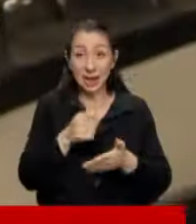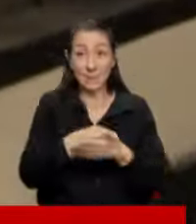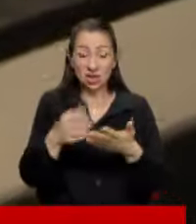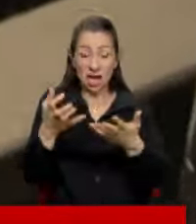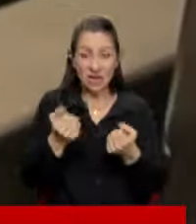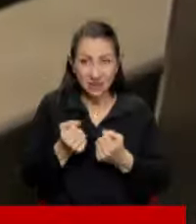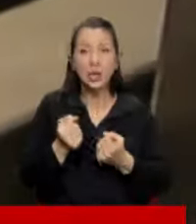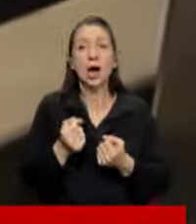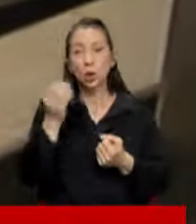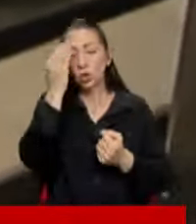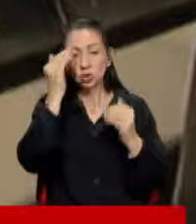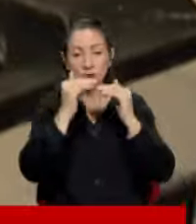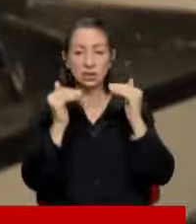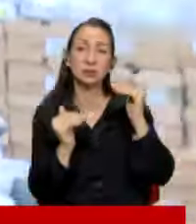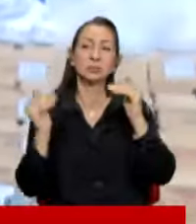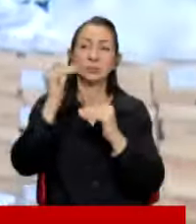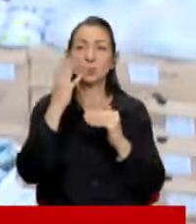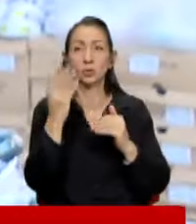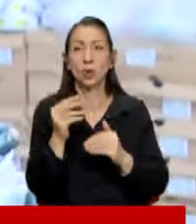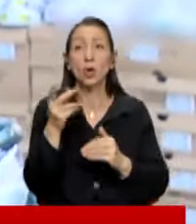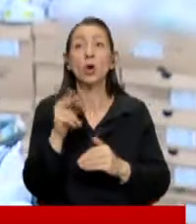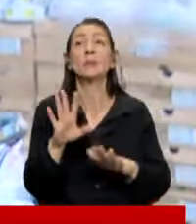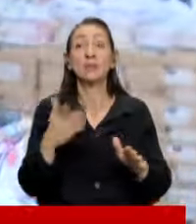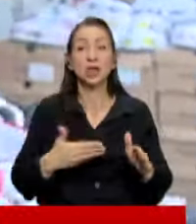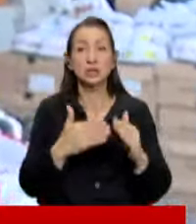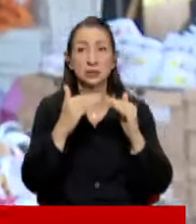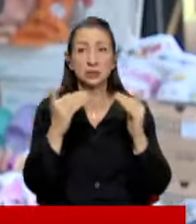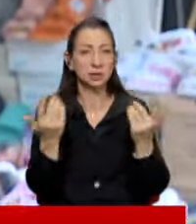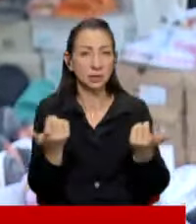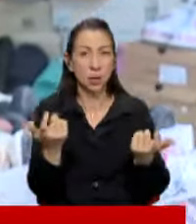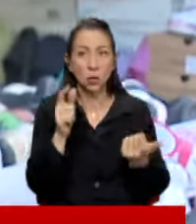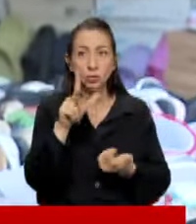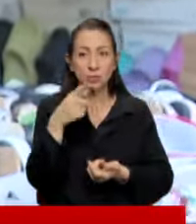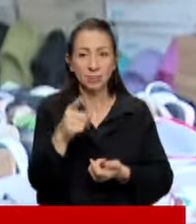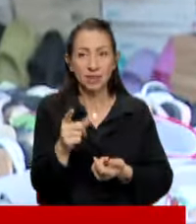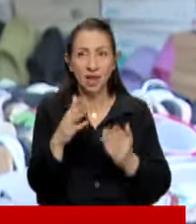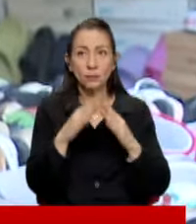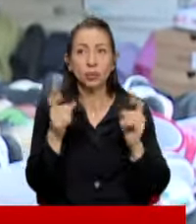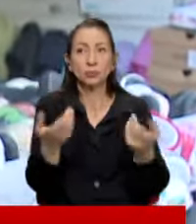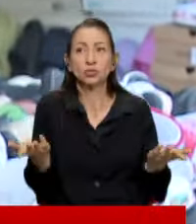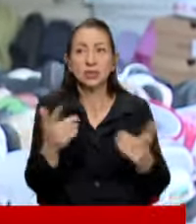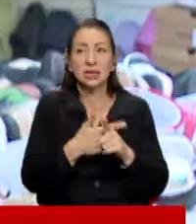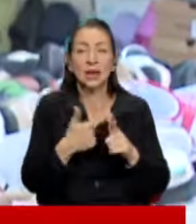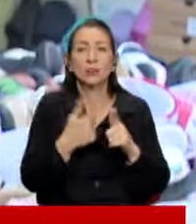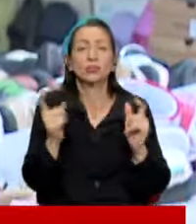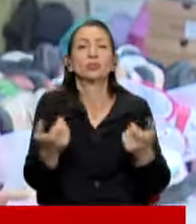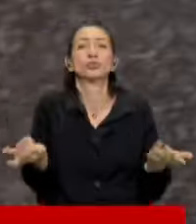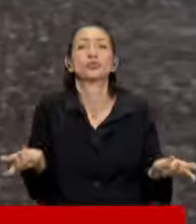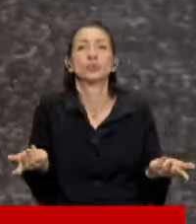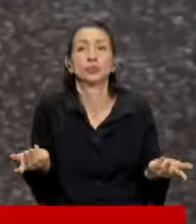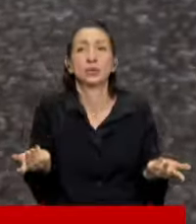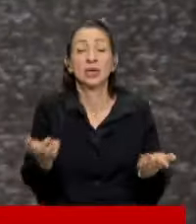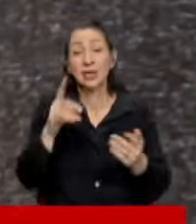ücret girerse yoksulluk sınırı açılabiliyor Ölmez sınırı mı açlık sınırı mı Nerede hani 13.000 L ev bulamıyorsun kir kiralık ev yok